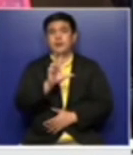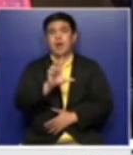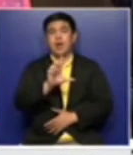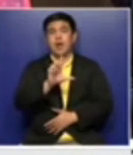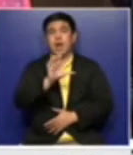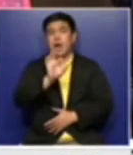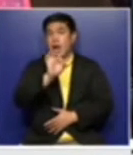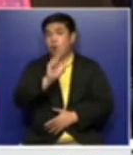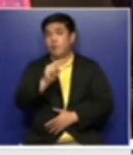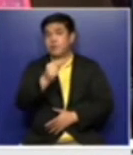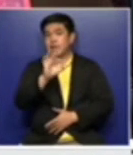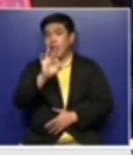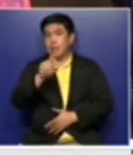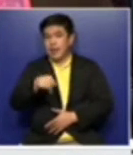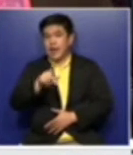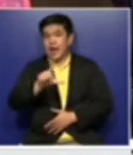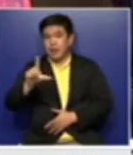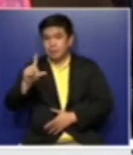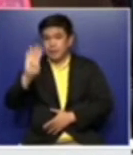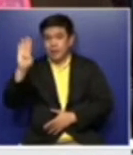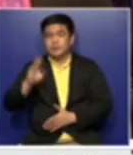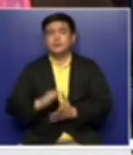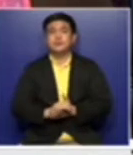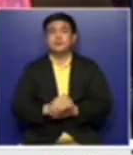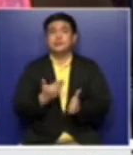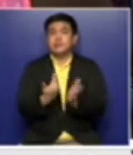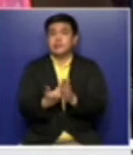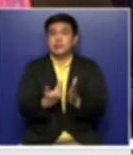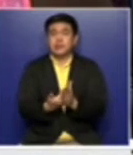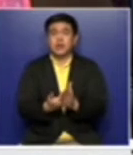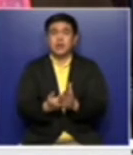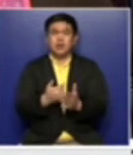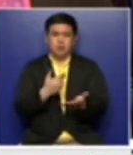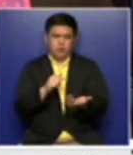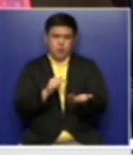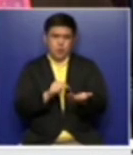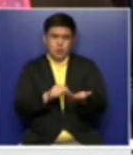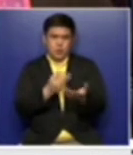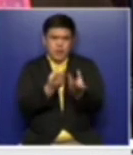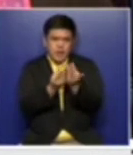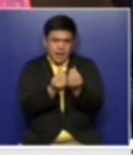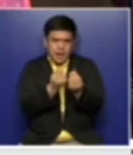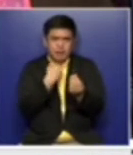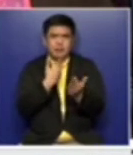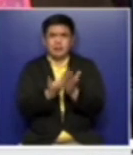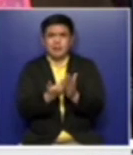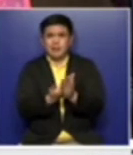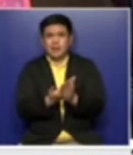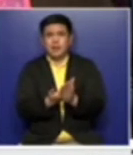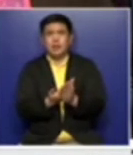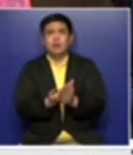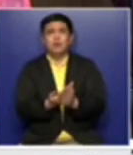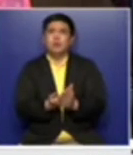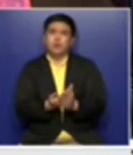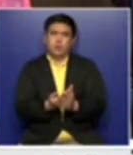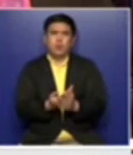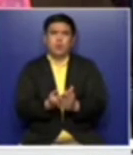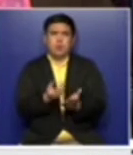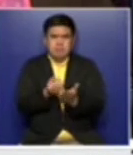99,000 ล้านบาทซึ่งยอดตัวเลขของงบประมาณตัวนี้ถือว่าเป็นงบประมาณที่